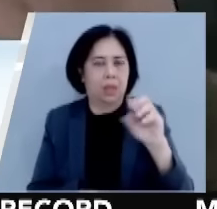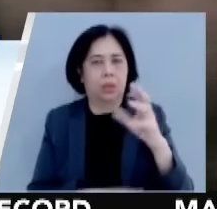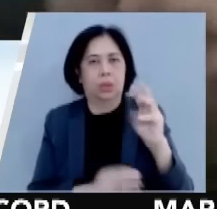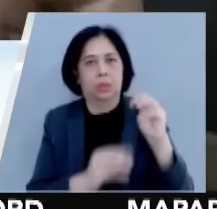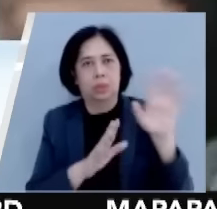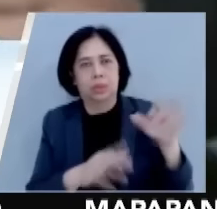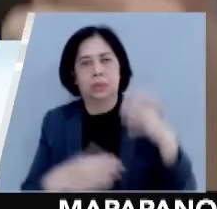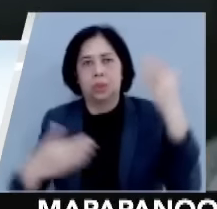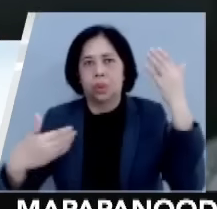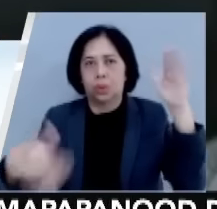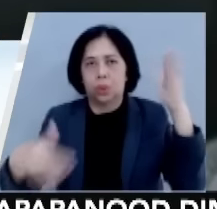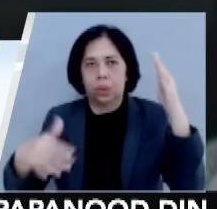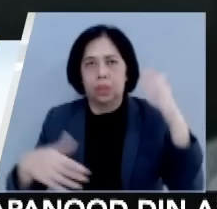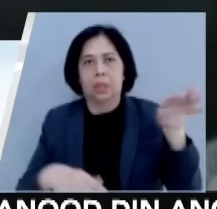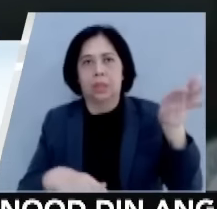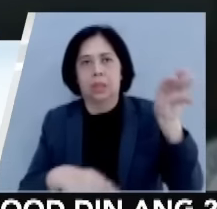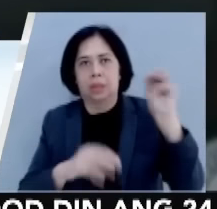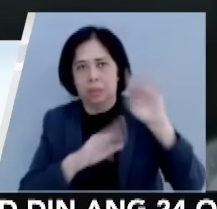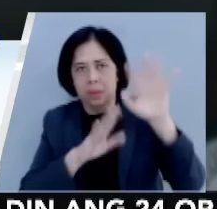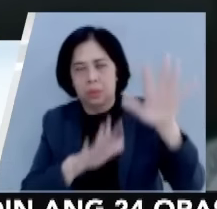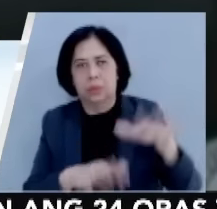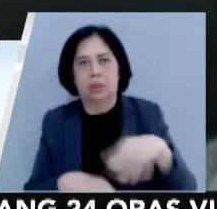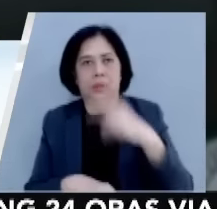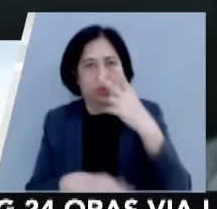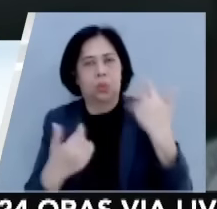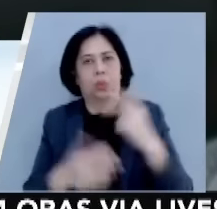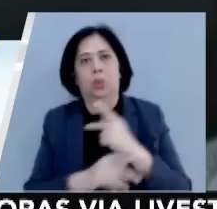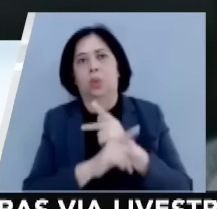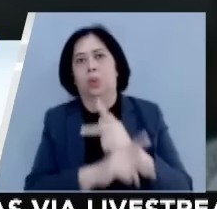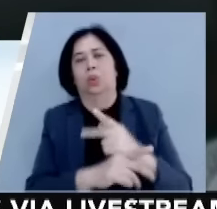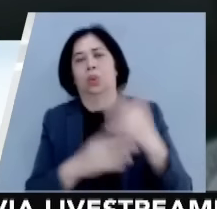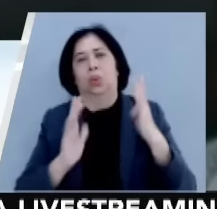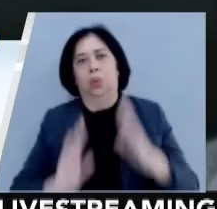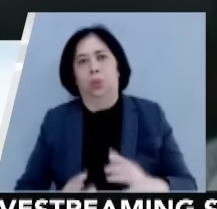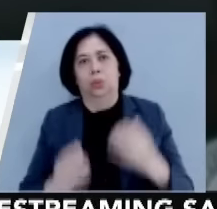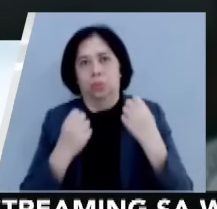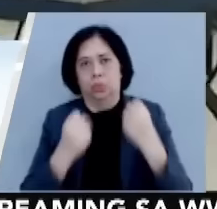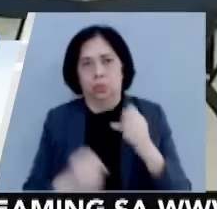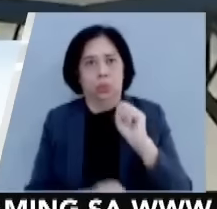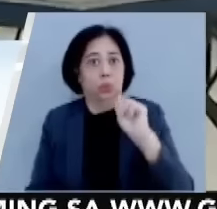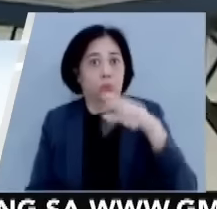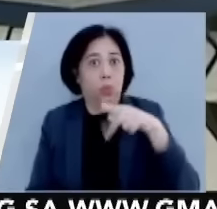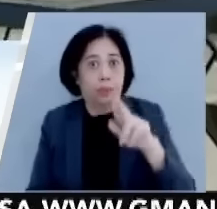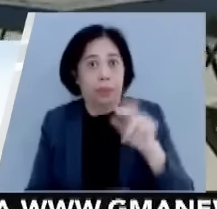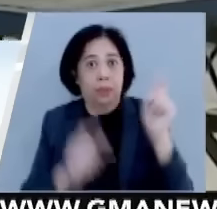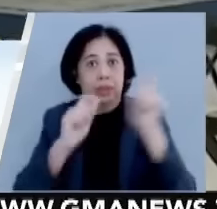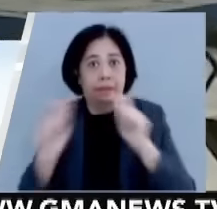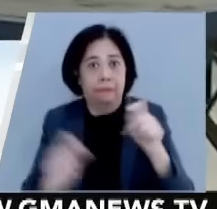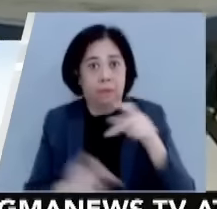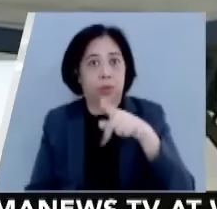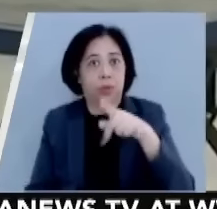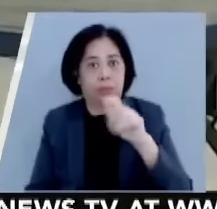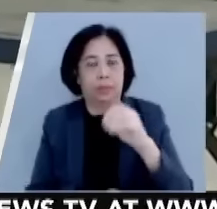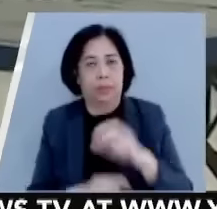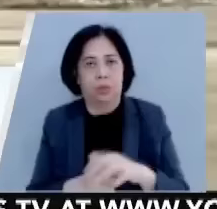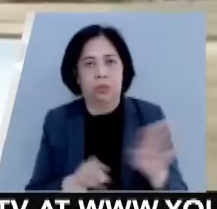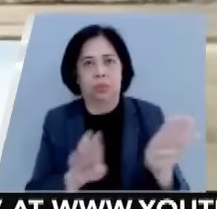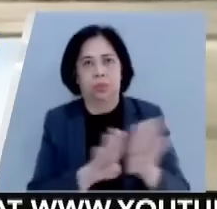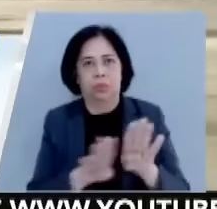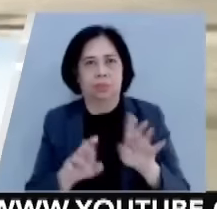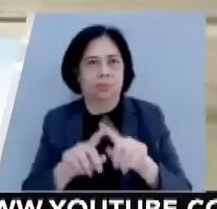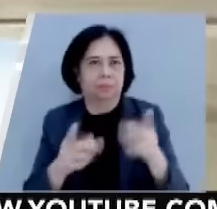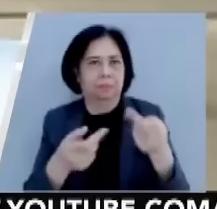ang naging epekto which we saw with this typhoon, super typhoon nga, super typhoon Pepito. Ang mga isinarang public park at tourist spot sa Baguio